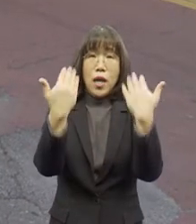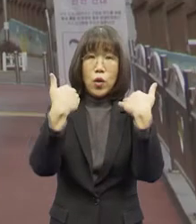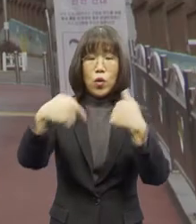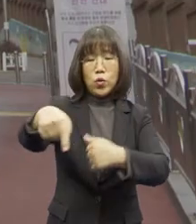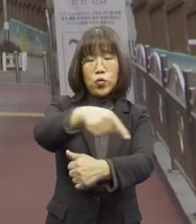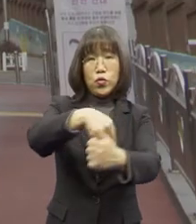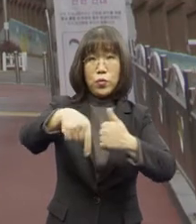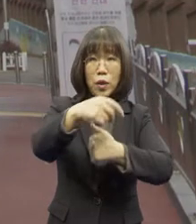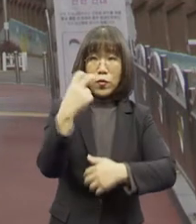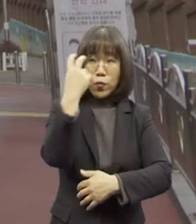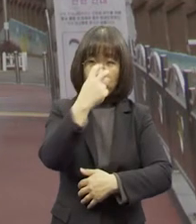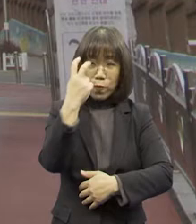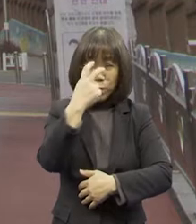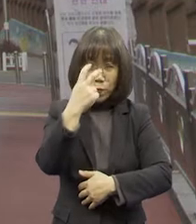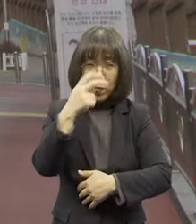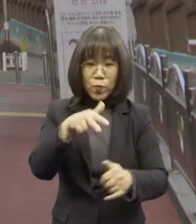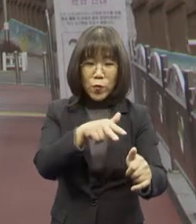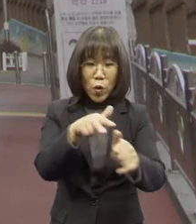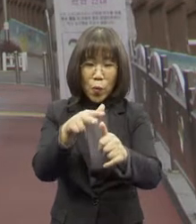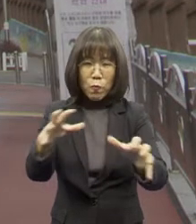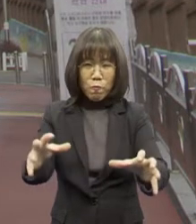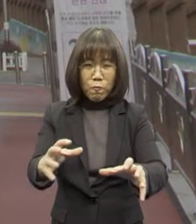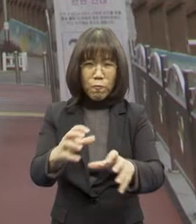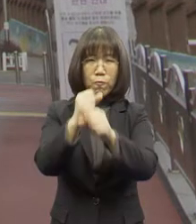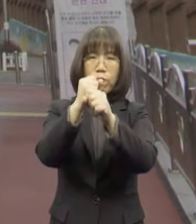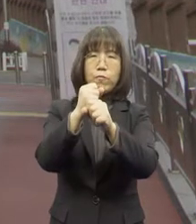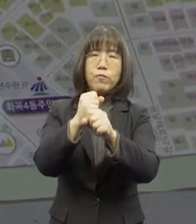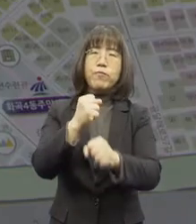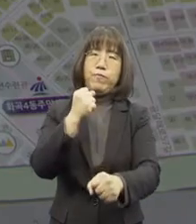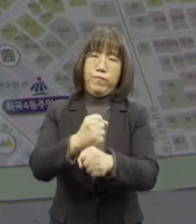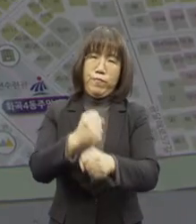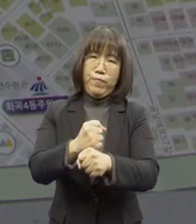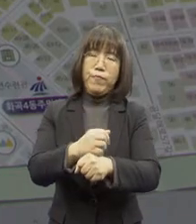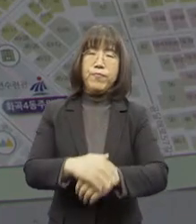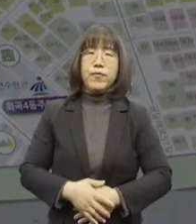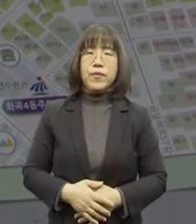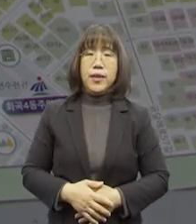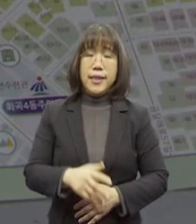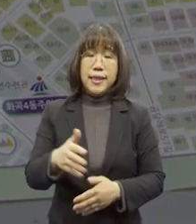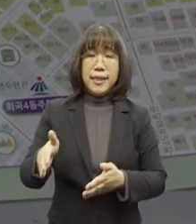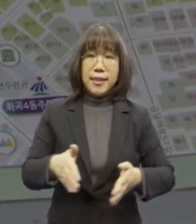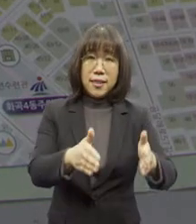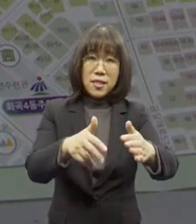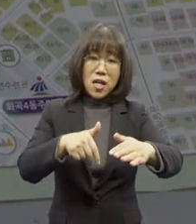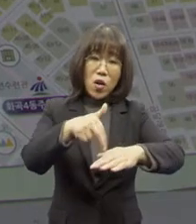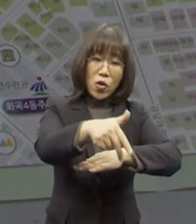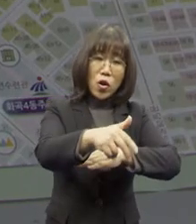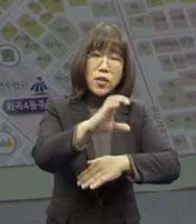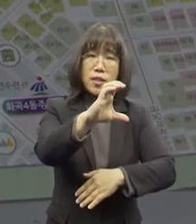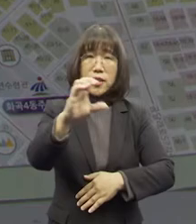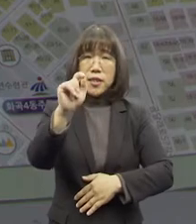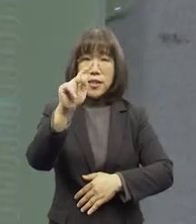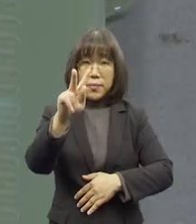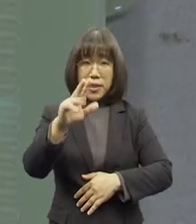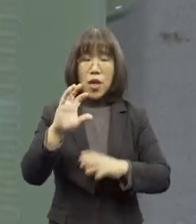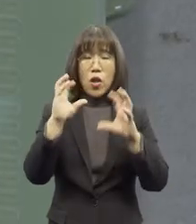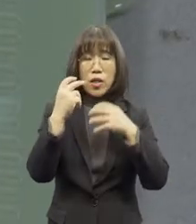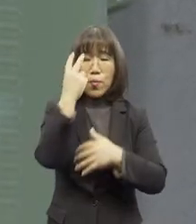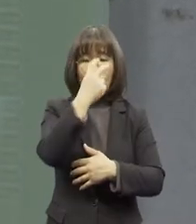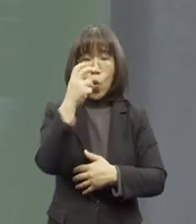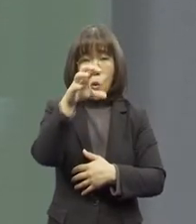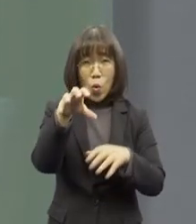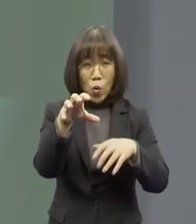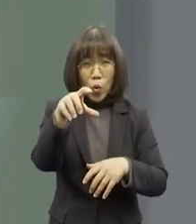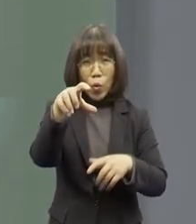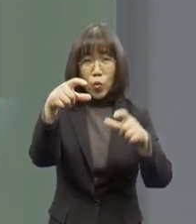현장 조사와 학교주변 의 안전 정보를 수집해 제작했습니다 지도에는 횡단보도 cctv